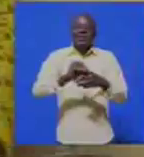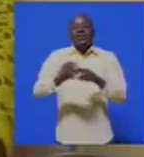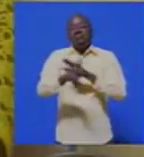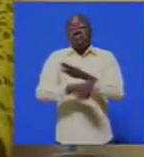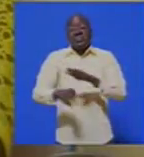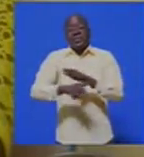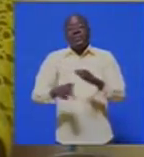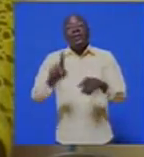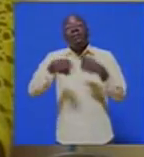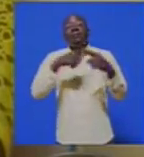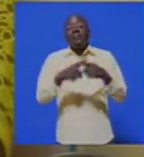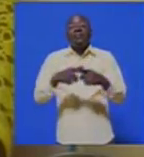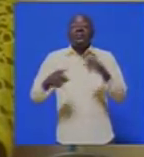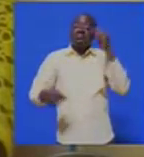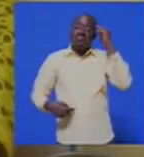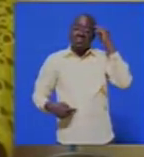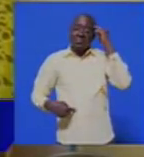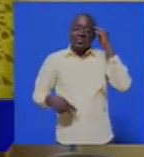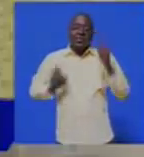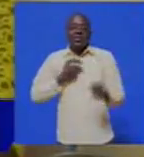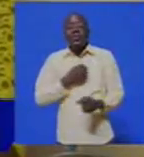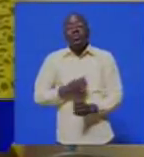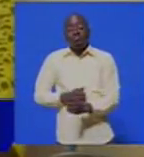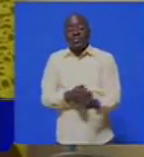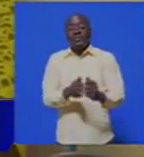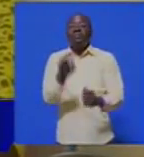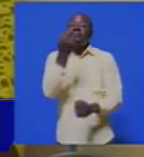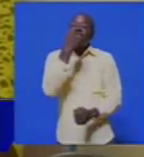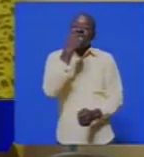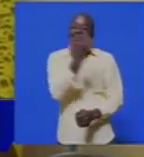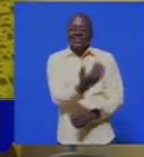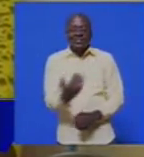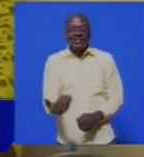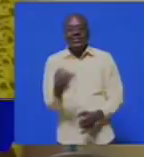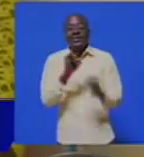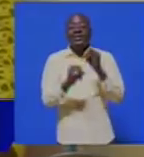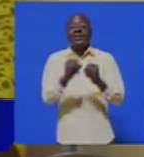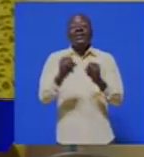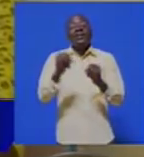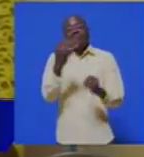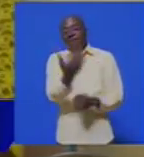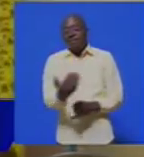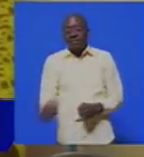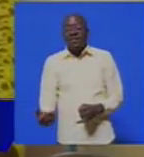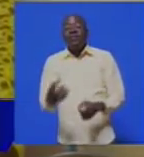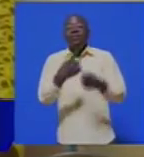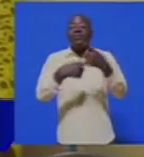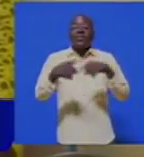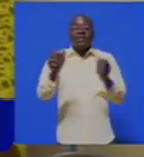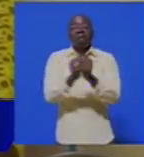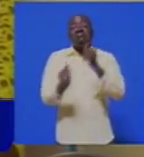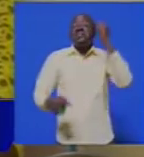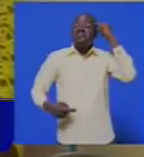Nous suivons aussi l'alimentation des enfants. Si un enfant vient avec une maladie